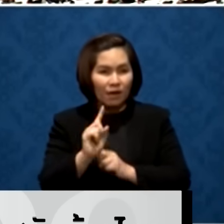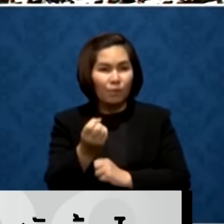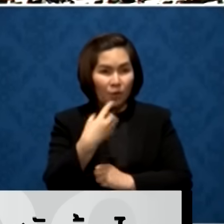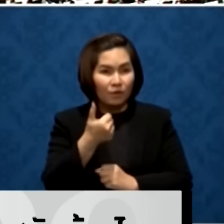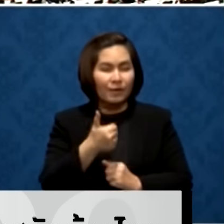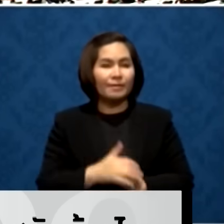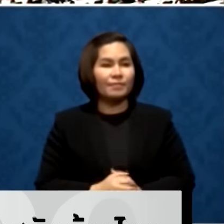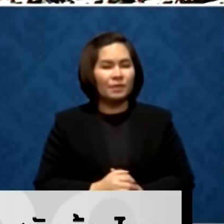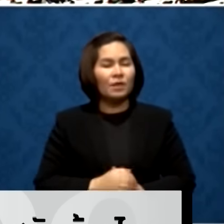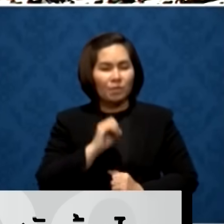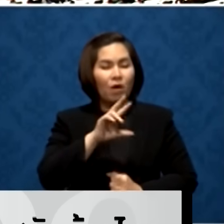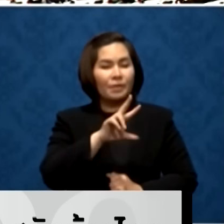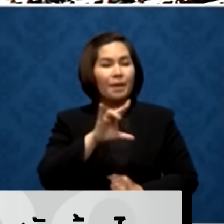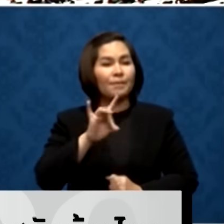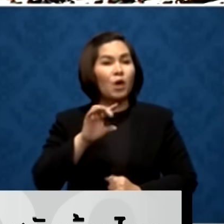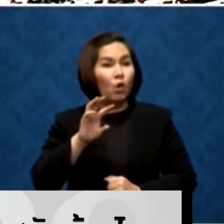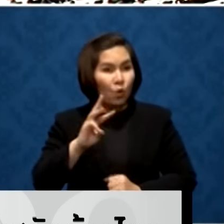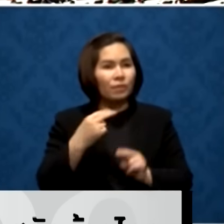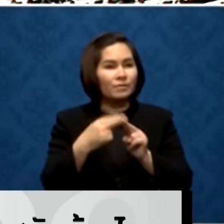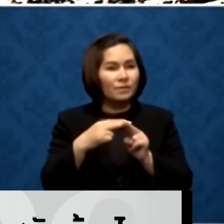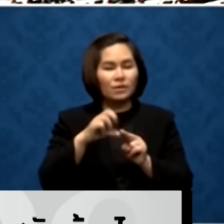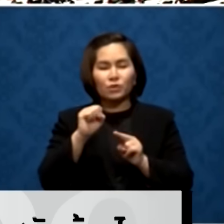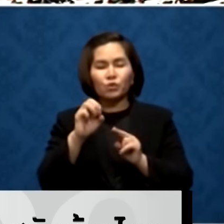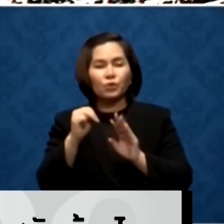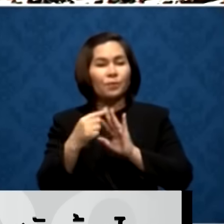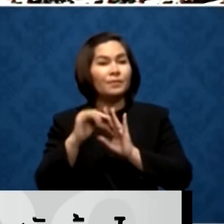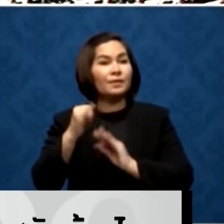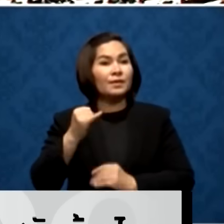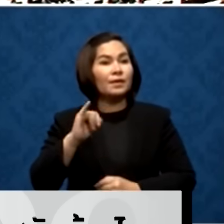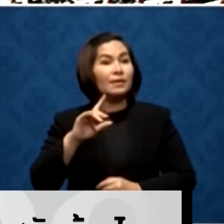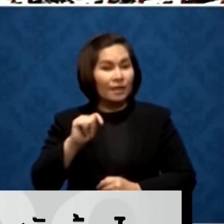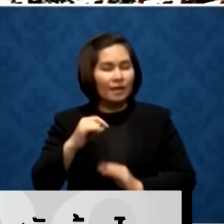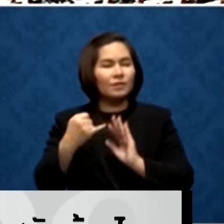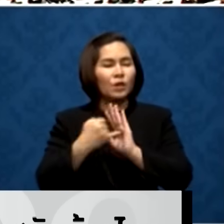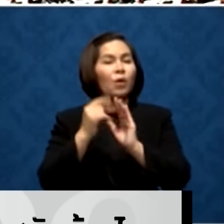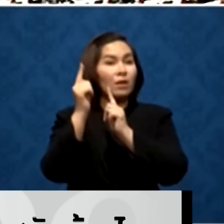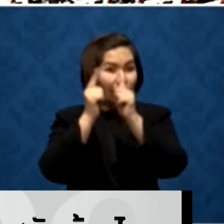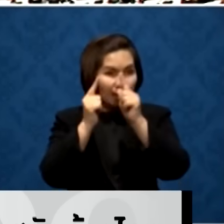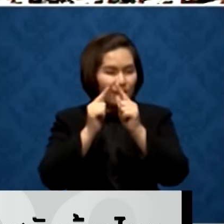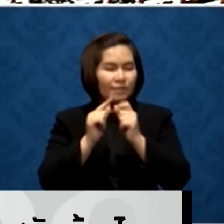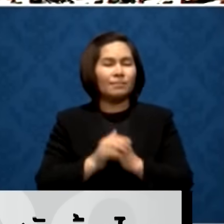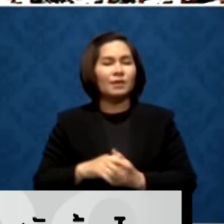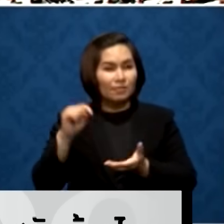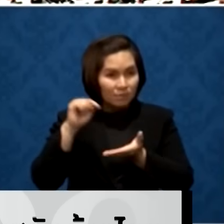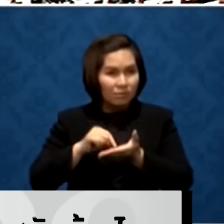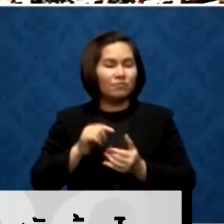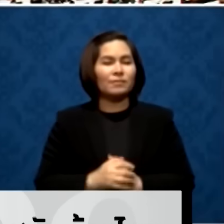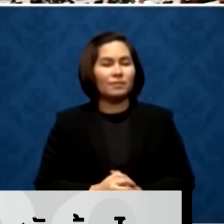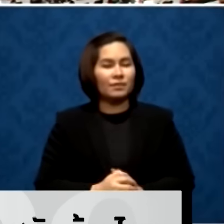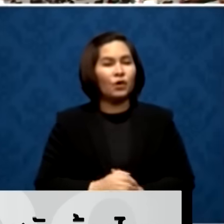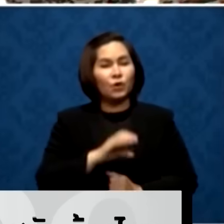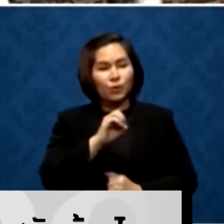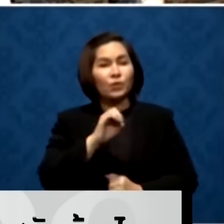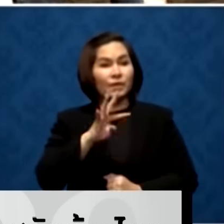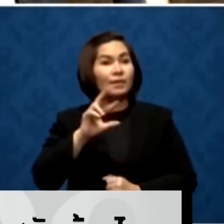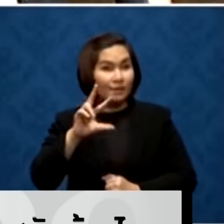นะฮะวันนี้ผมมั่นใจว่าเขาจะกล้าใช้อำนาจประธานยืนยันว่าการเสนอชื่อนายกไม่ใช่ยัตติหรือต่อให้ลากไปเป็นยัต